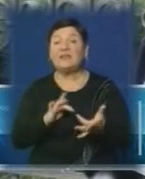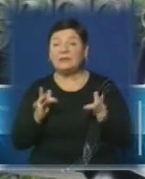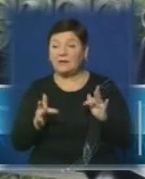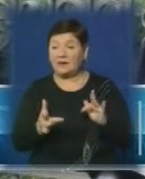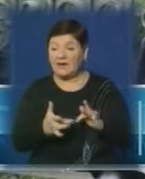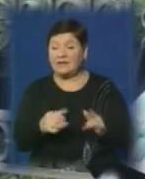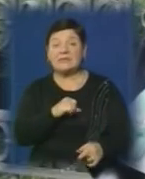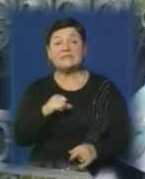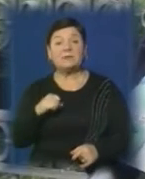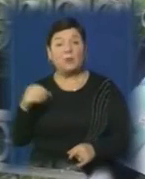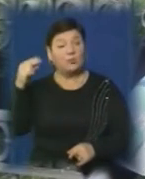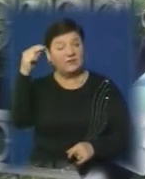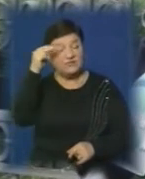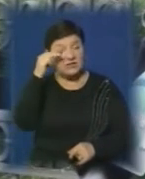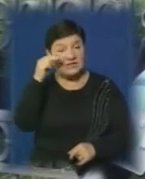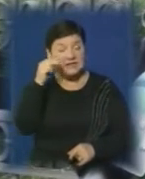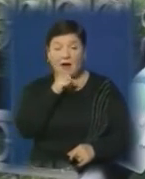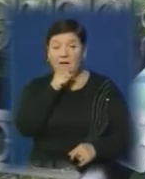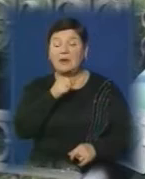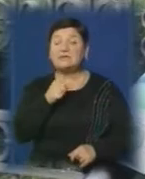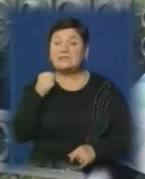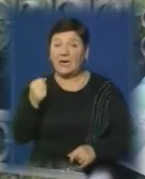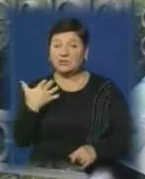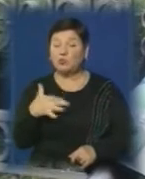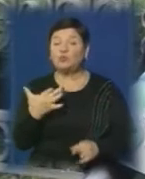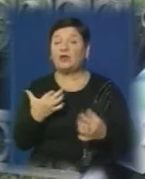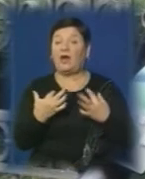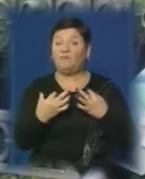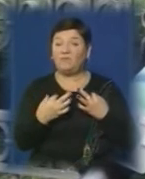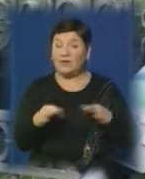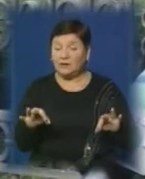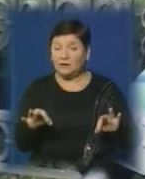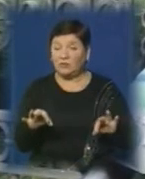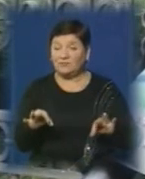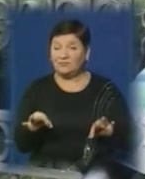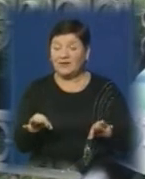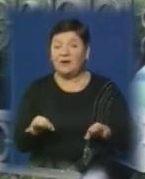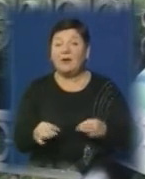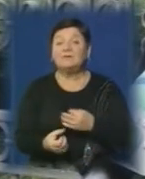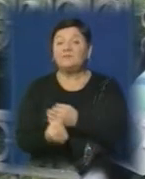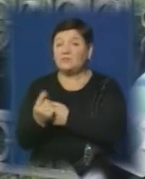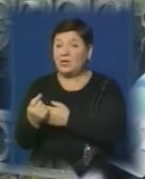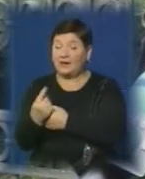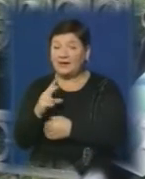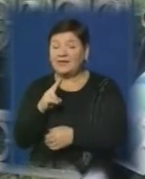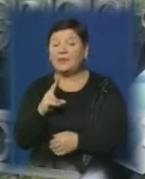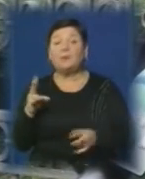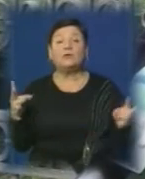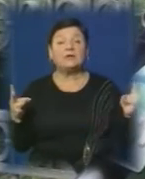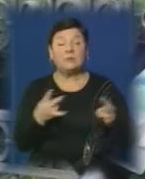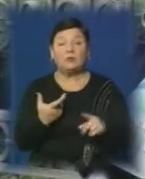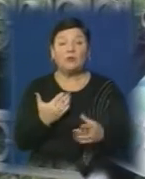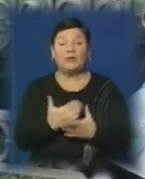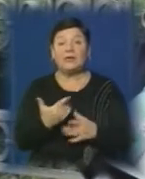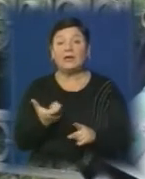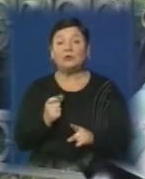чином самому навчити себе вчитись. Старший вже досить вільно володіє пошуком джерел, які йому потрібні. Є дуже